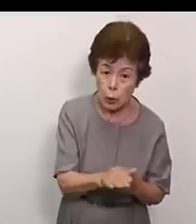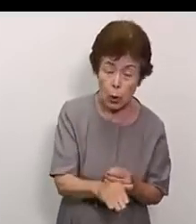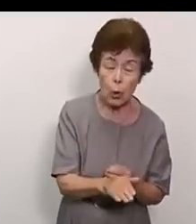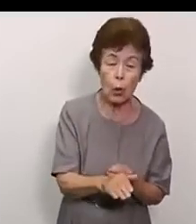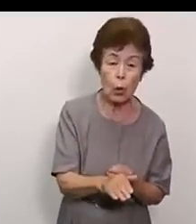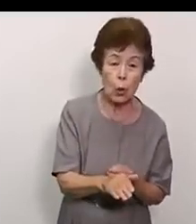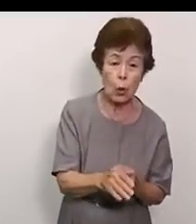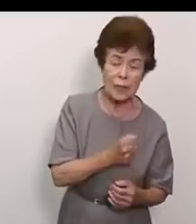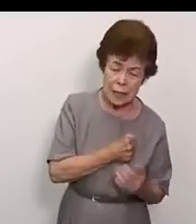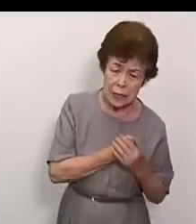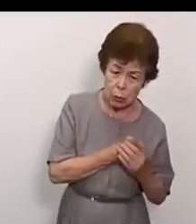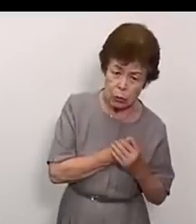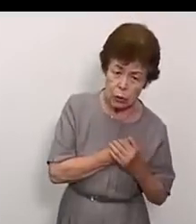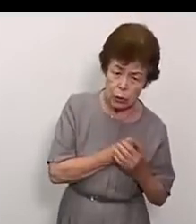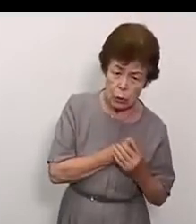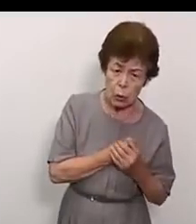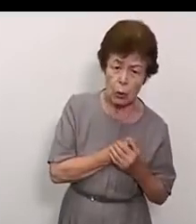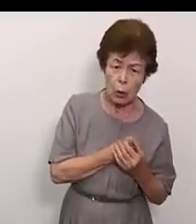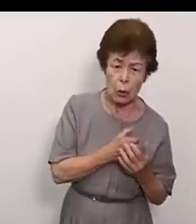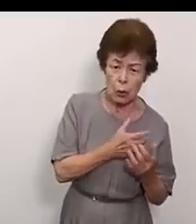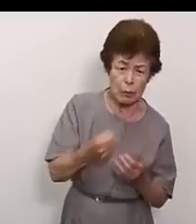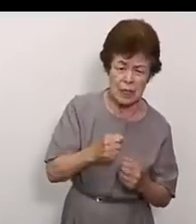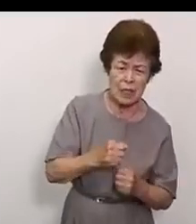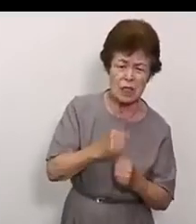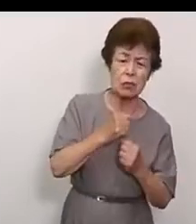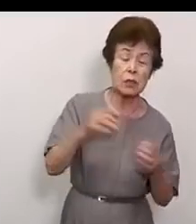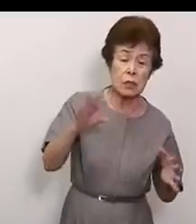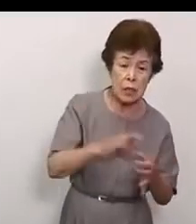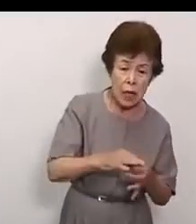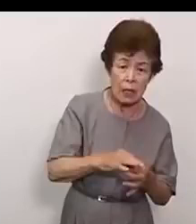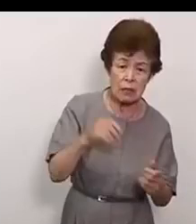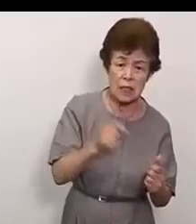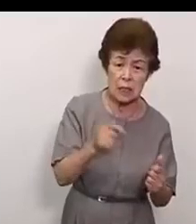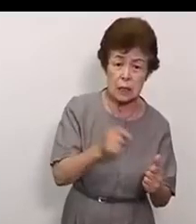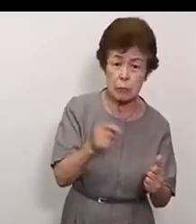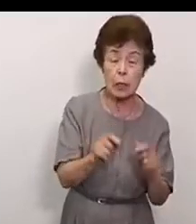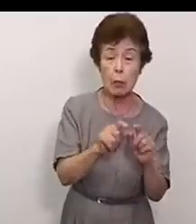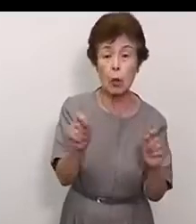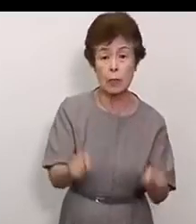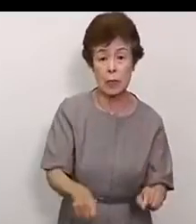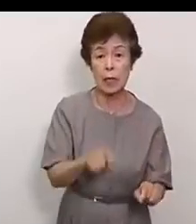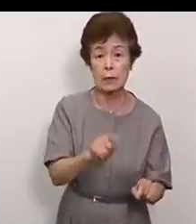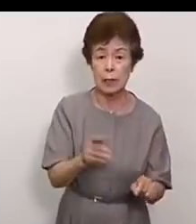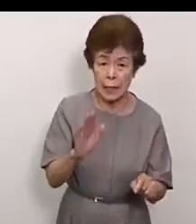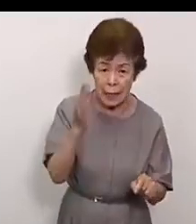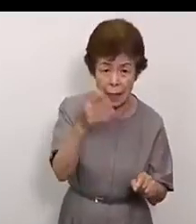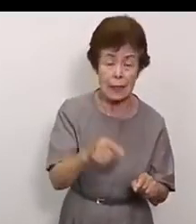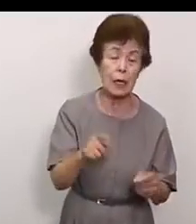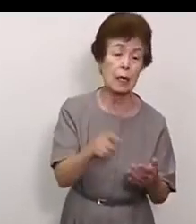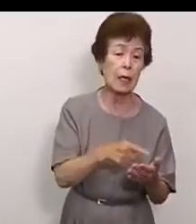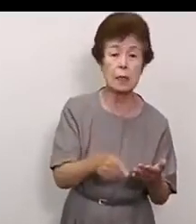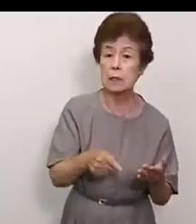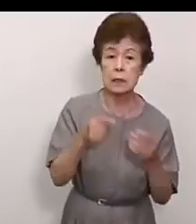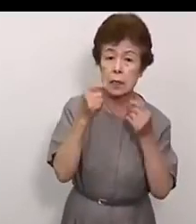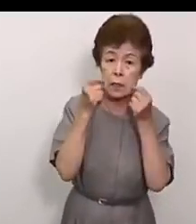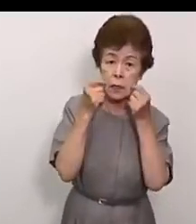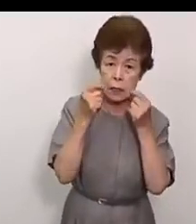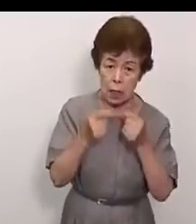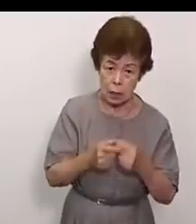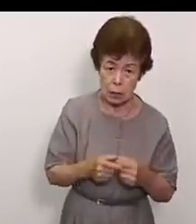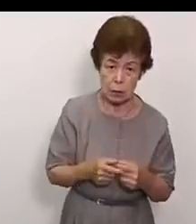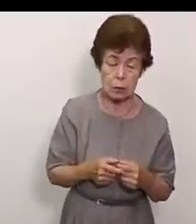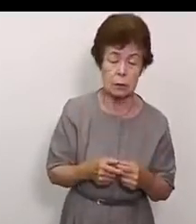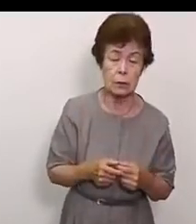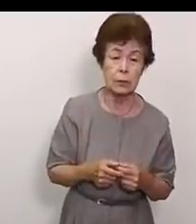こう命を奪ういじめとかですね、そういう自殺の問題っていうのをなかなかそれ解決できてないですよね。それ